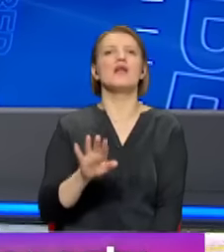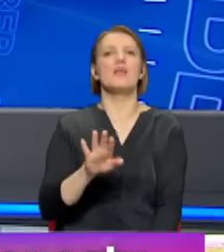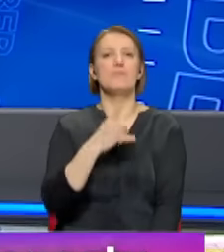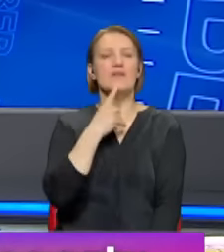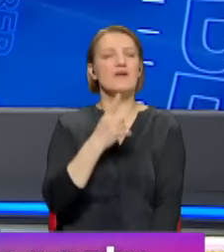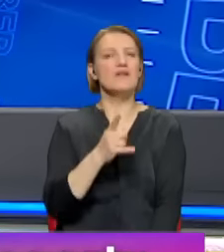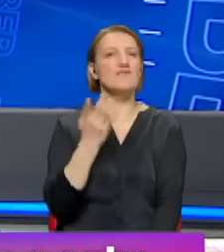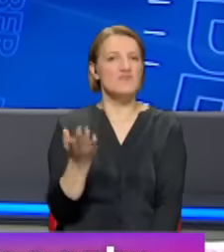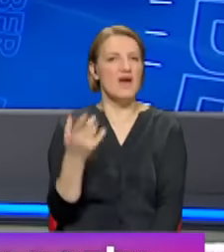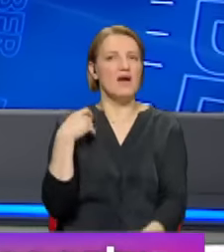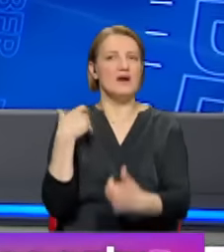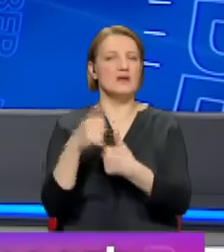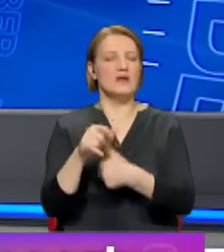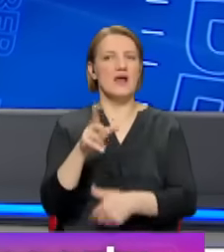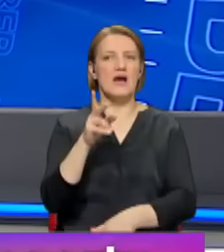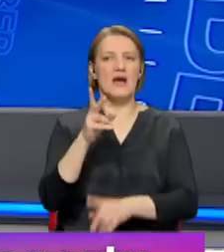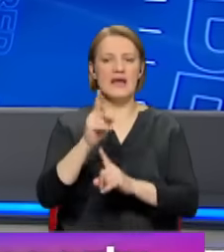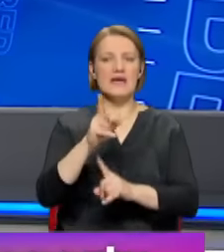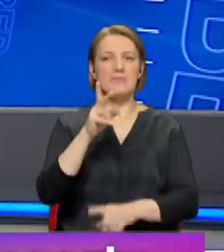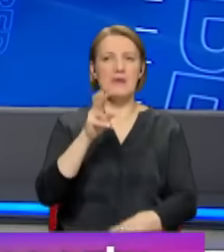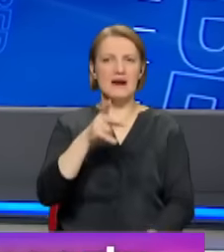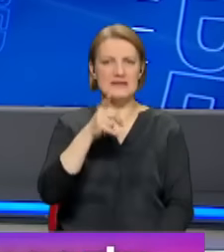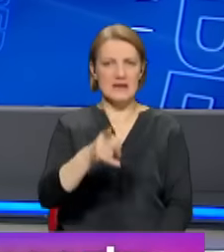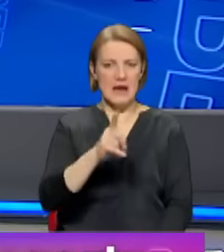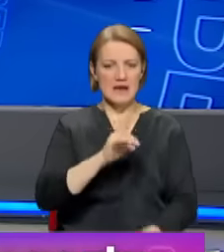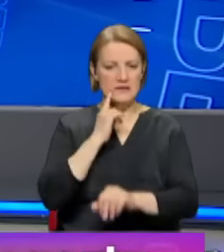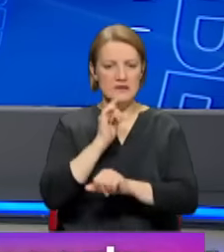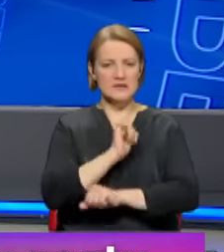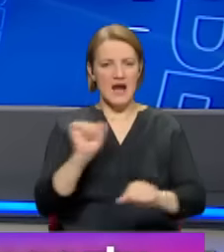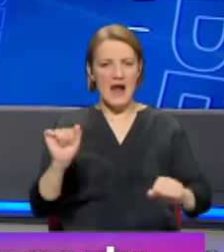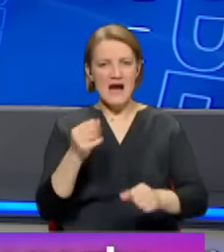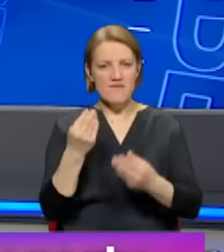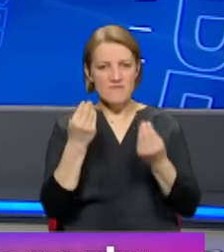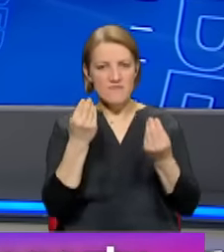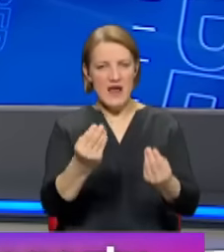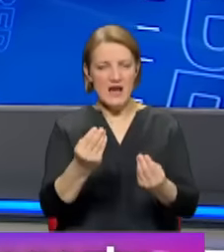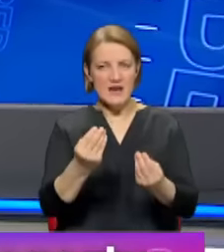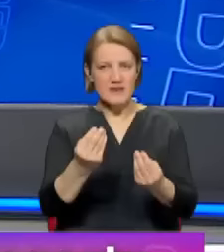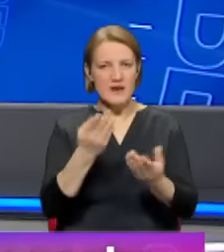ve yine partiye sekte vuracak adımlara izin